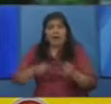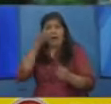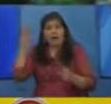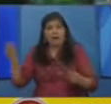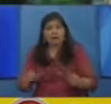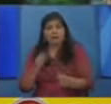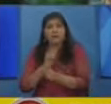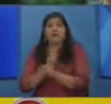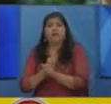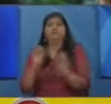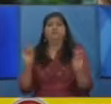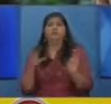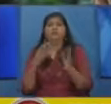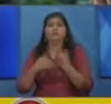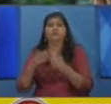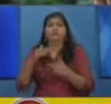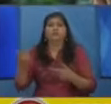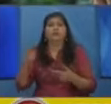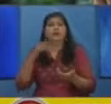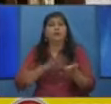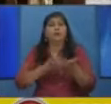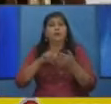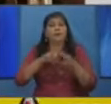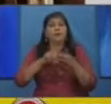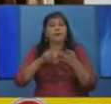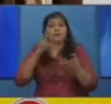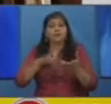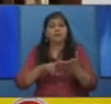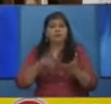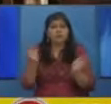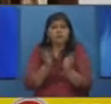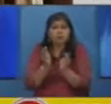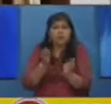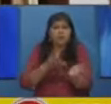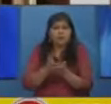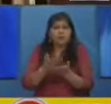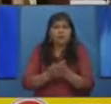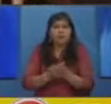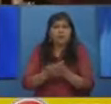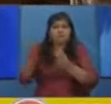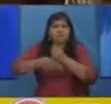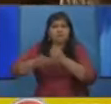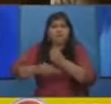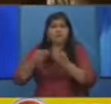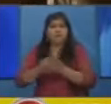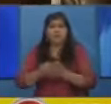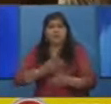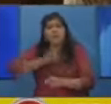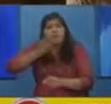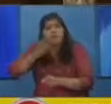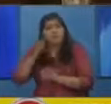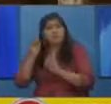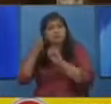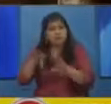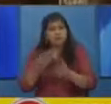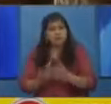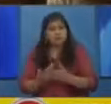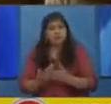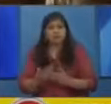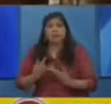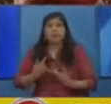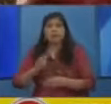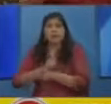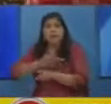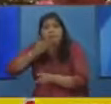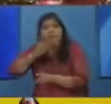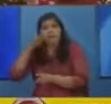करेंगे। उन्होंने मैक्सिको के ओहाका में ग्रामीणों को खादी का काम सिखाया, उन्हें प्रशिक्षित